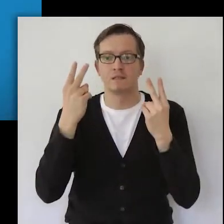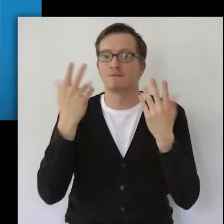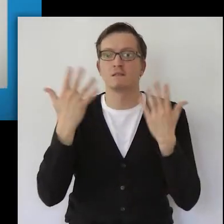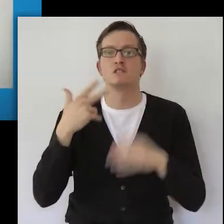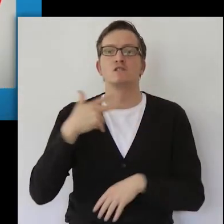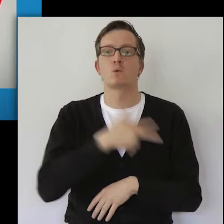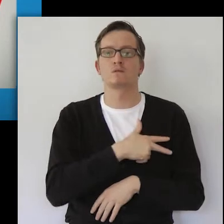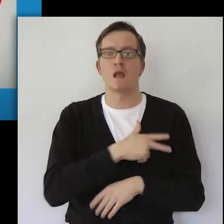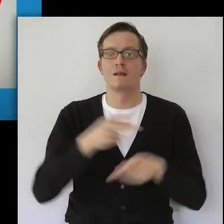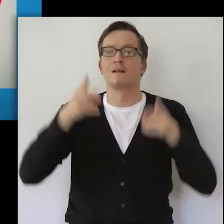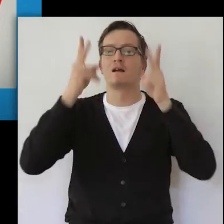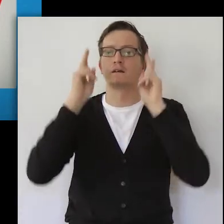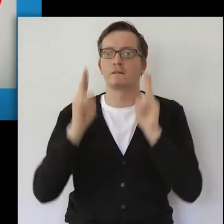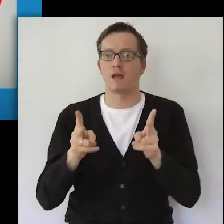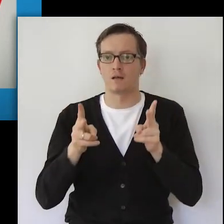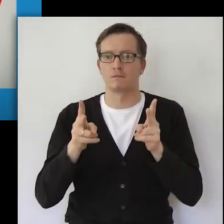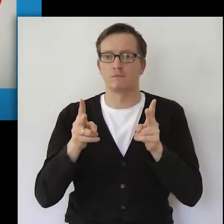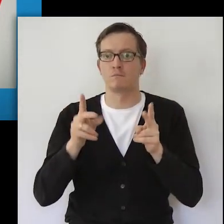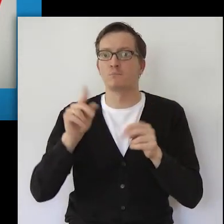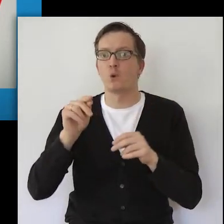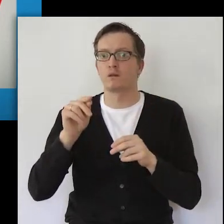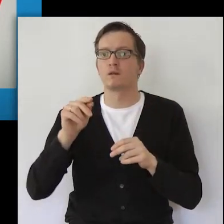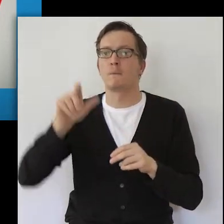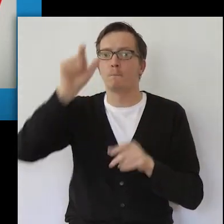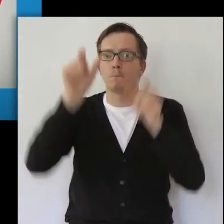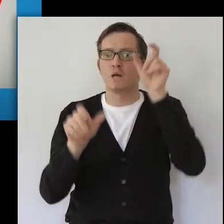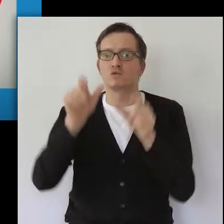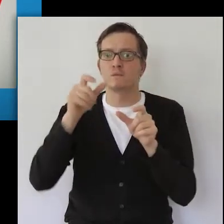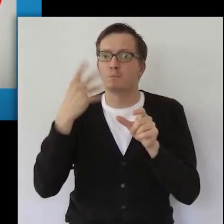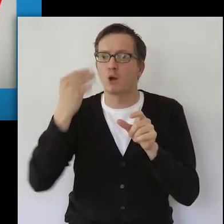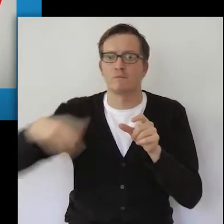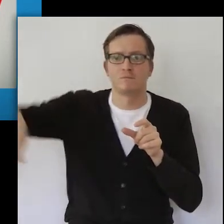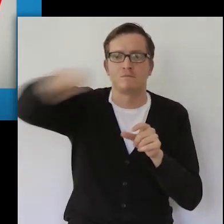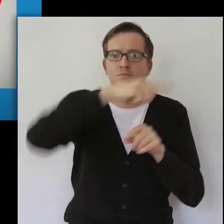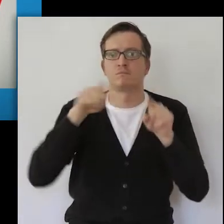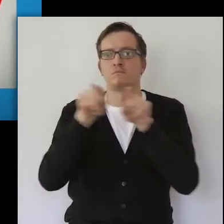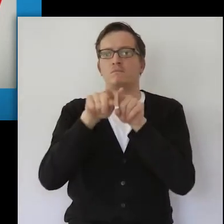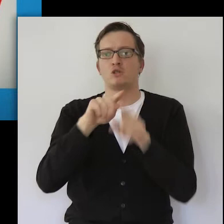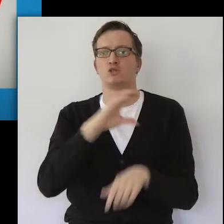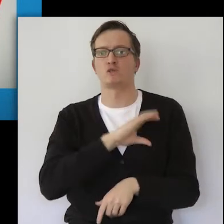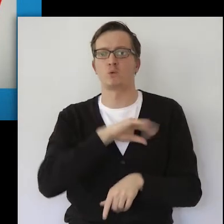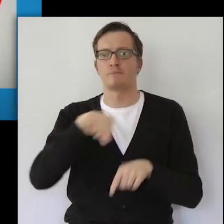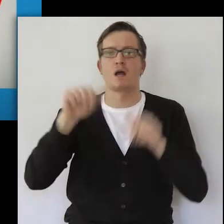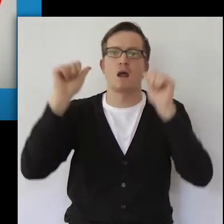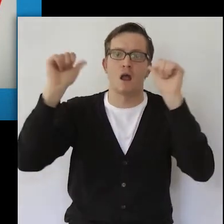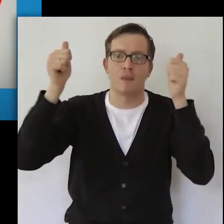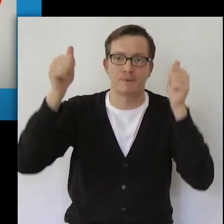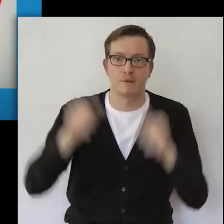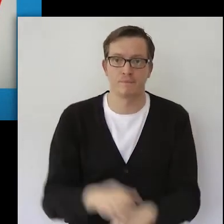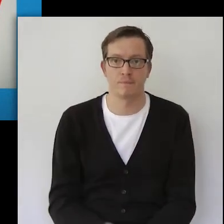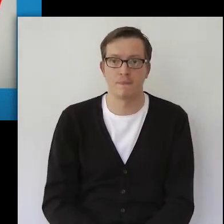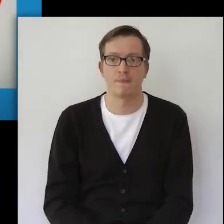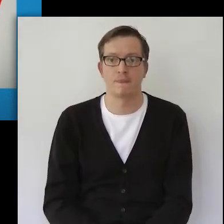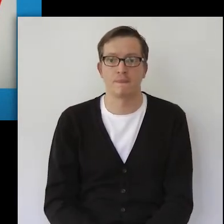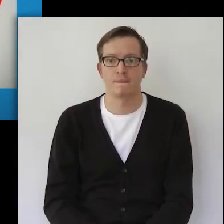die SPD ist für soziale Gerechtigkeit das heißt jeder Mensch soll die